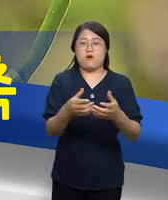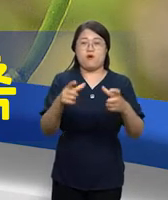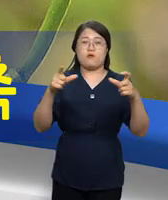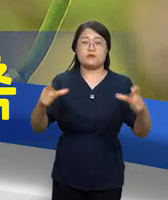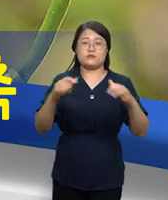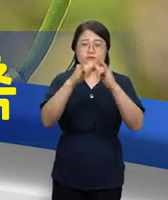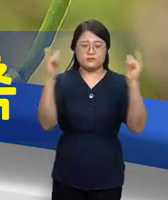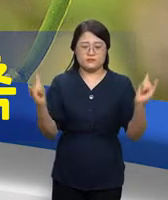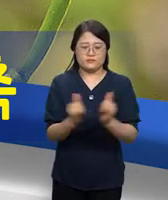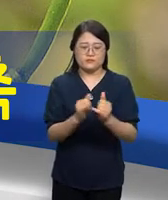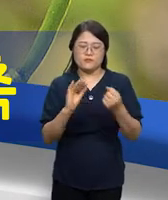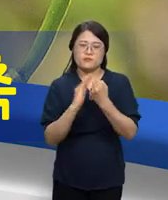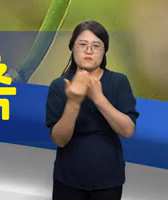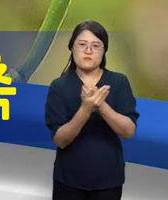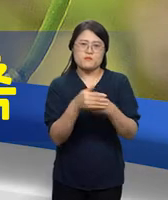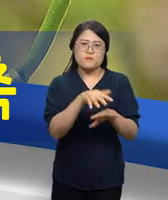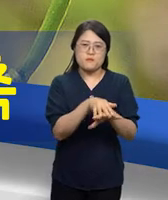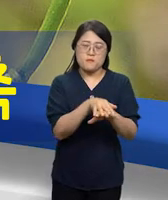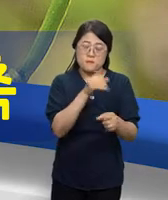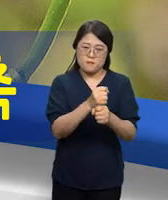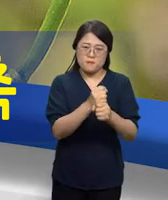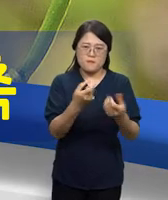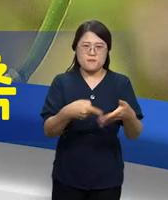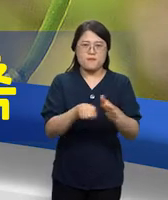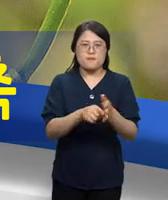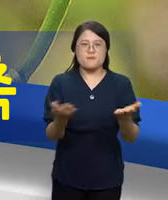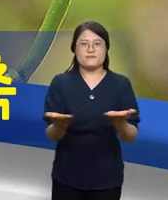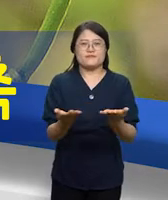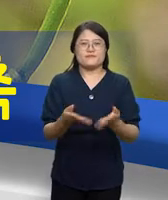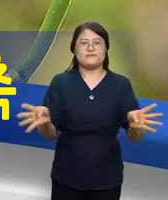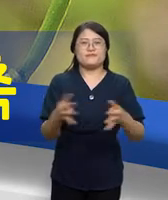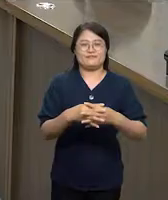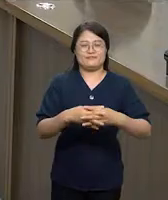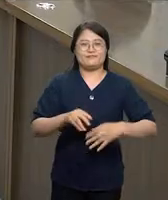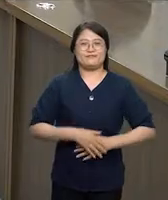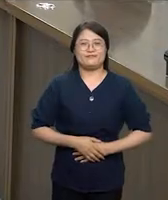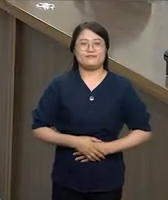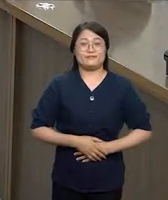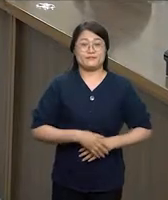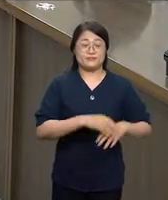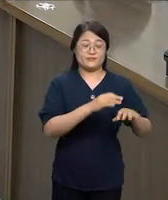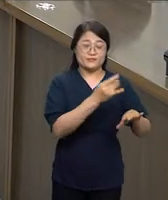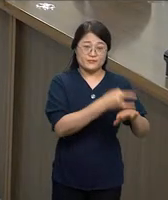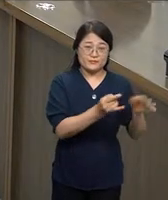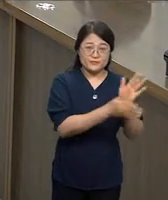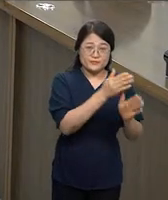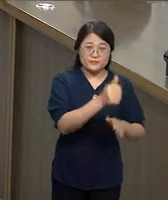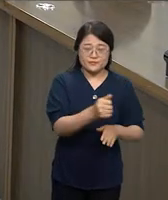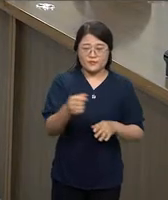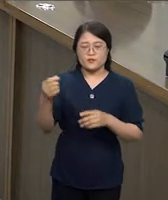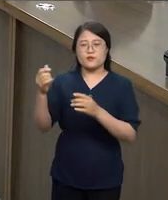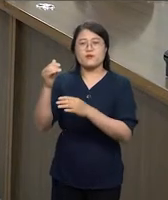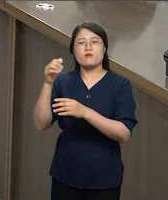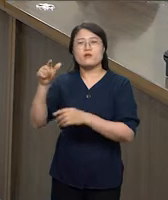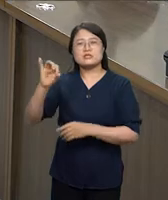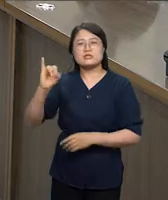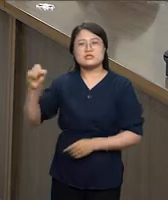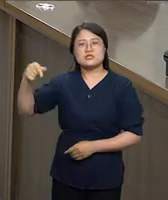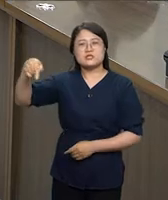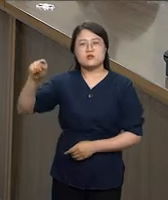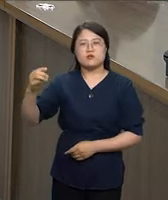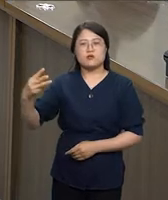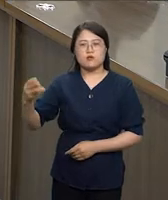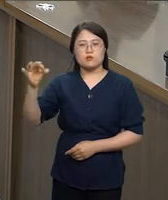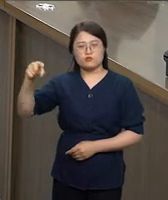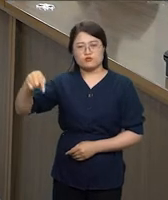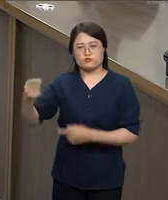지역사회 보호체계를 구축하기 위한 업무 협약을 체결했습니다. 김상돈 시장과 동원대학교 이거루 총장이